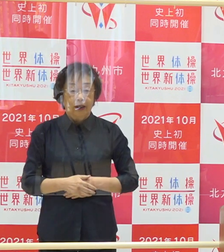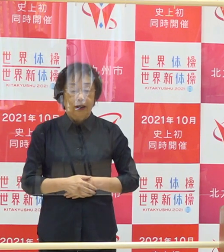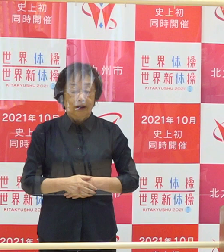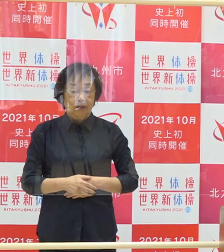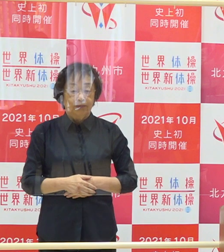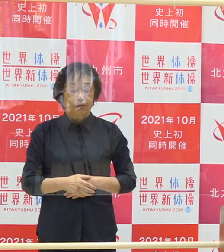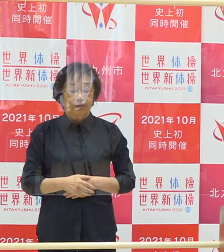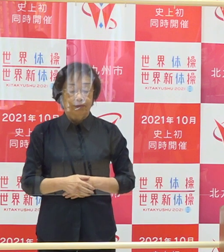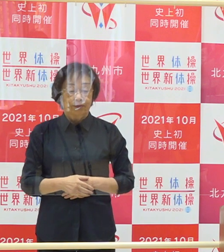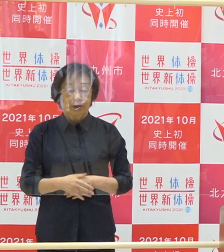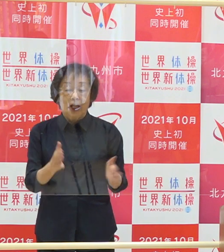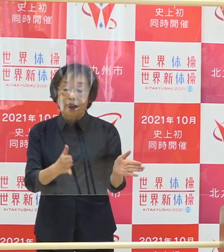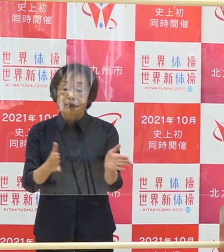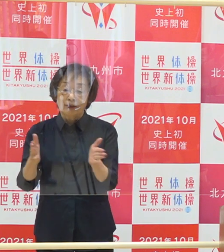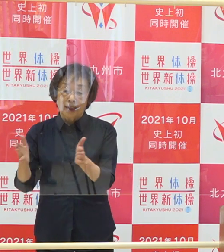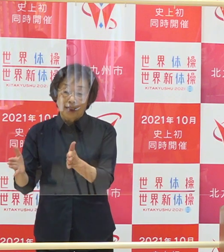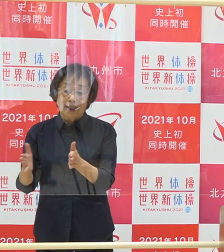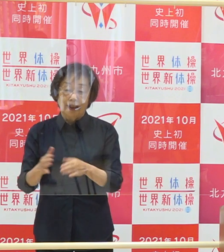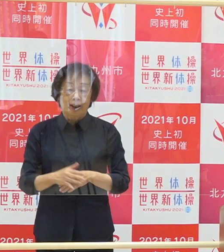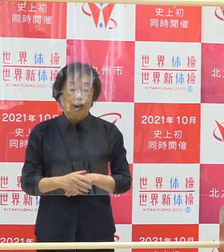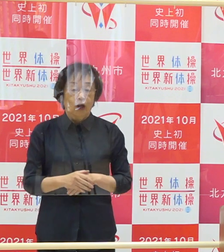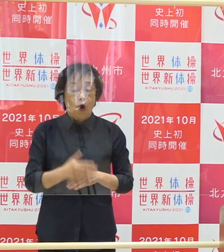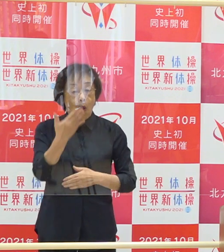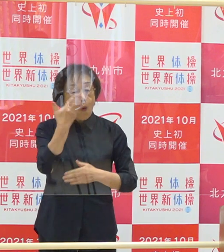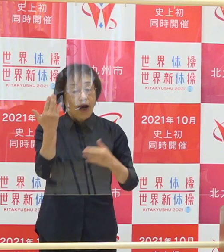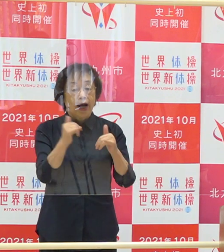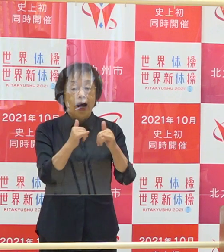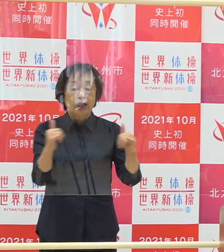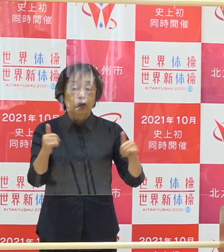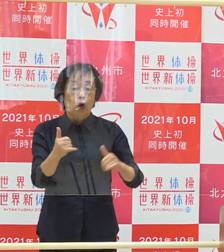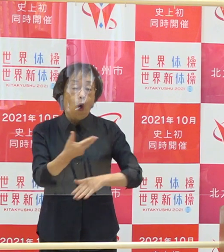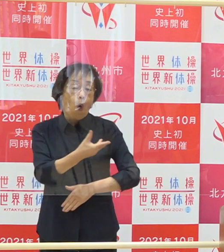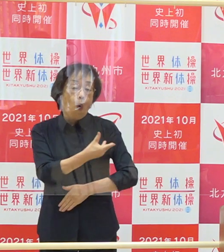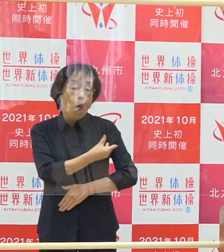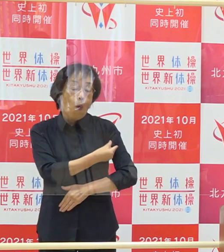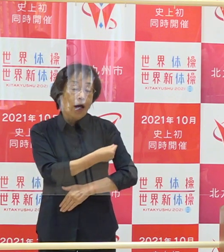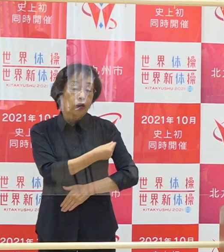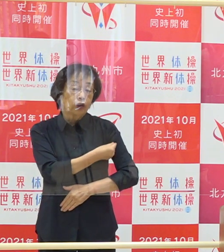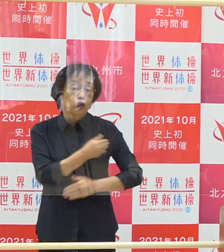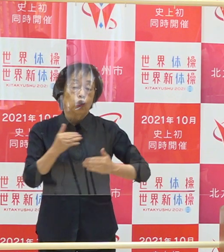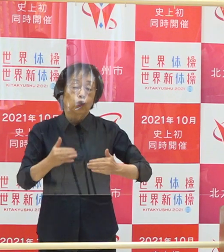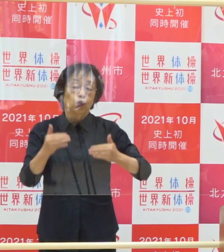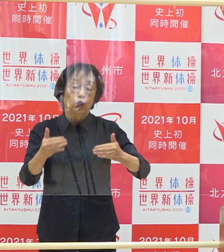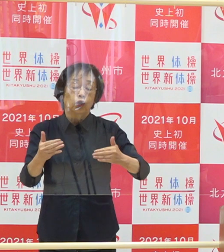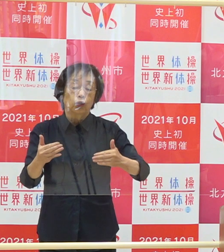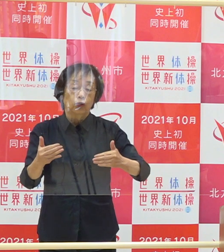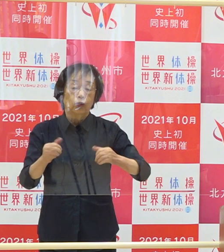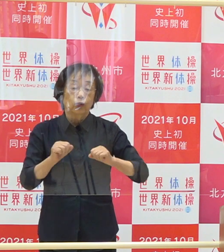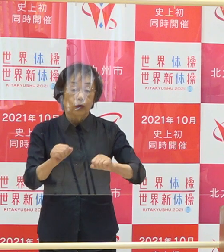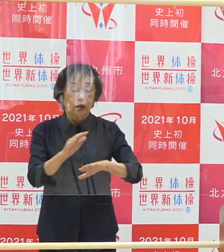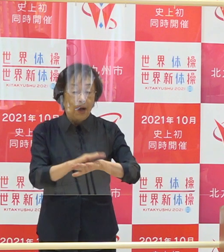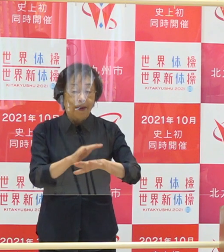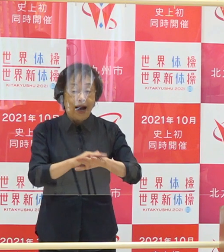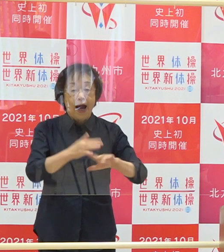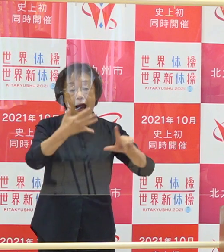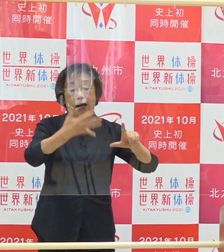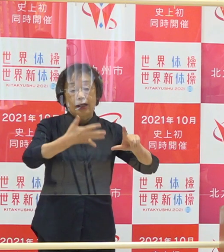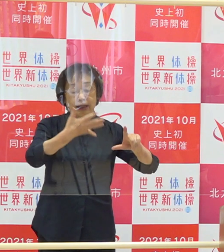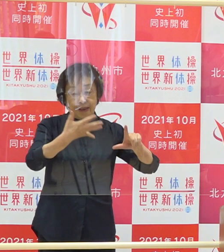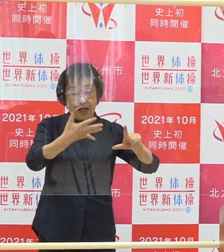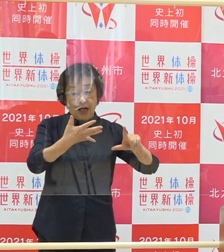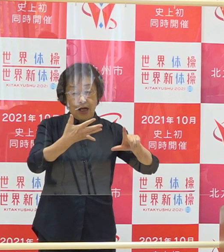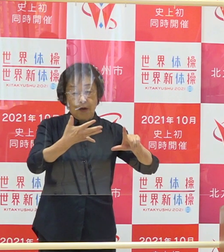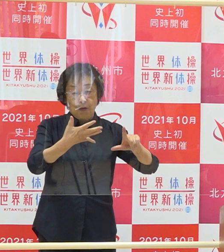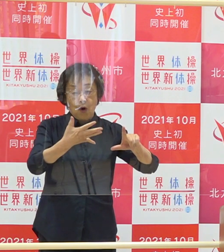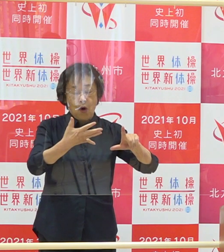ります。次に、若者のワクチン接種を推進していくためのテレビ CM の放送